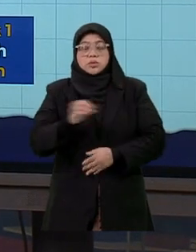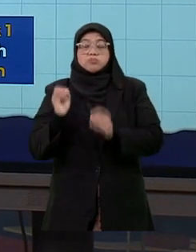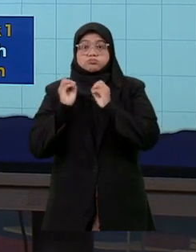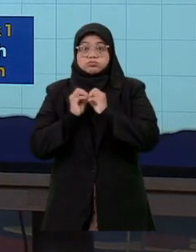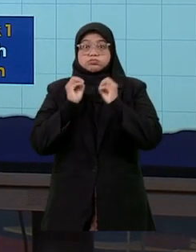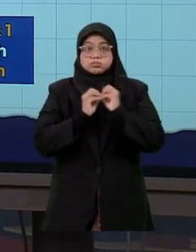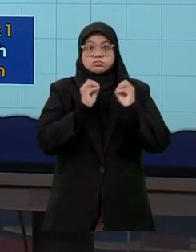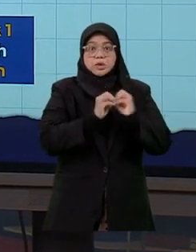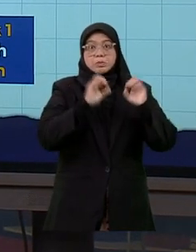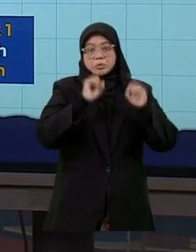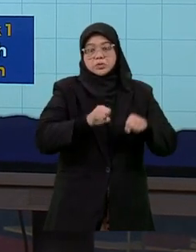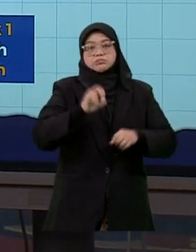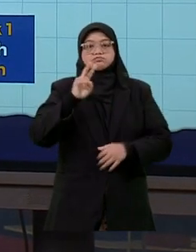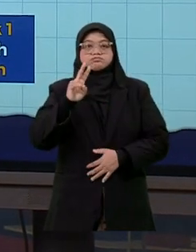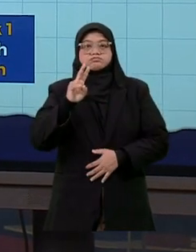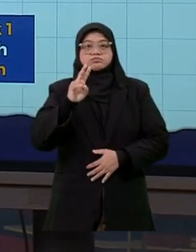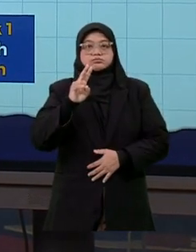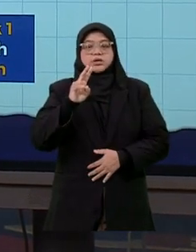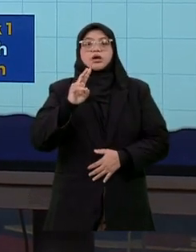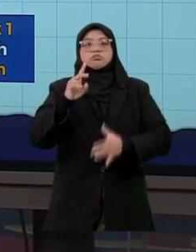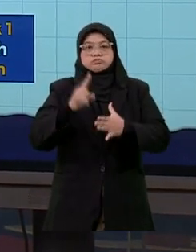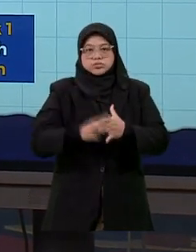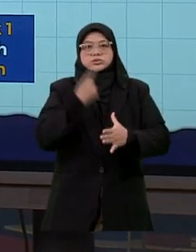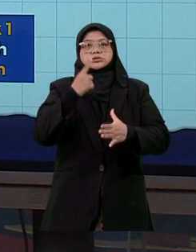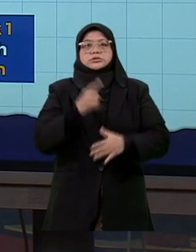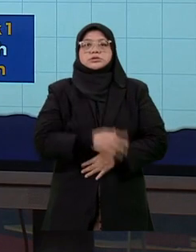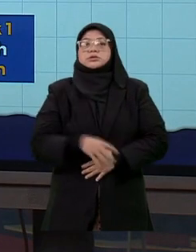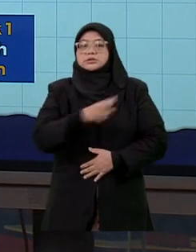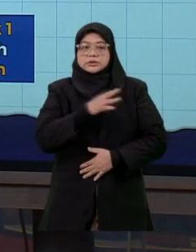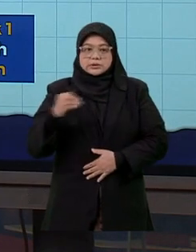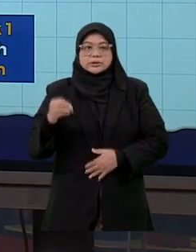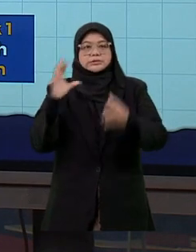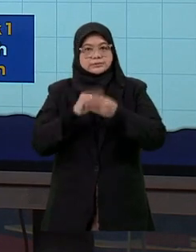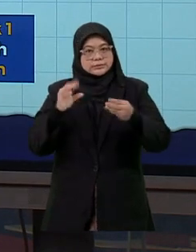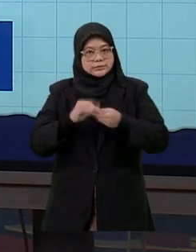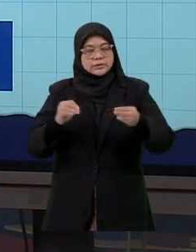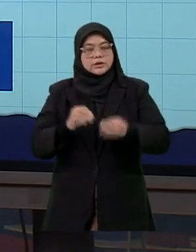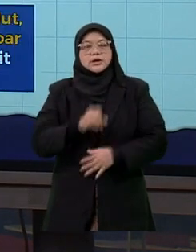berlarutan sehingga 2 bulan. Itu cerita mengenai batuk kokol ataupun pertussis.